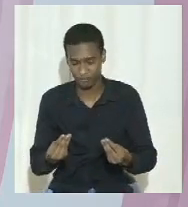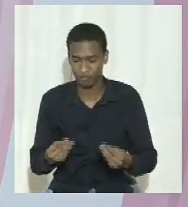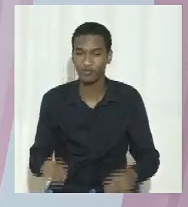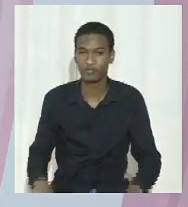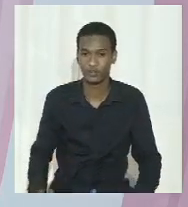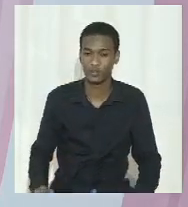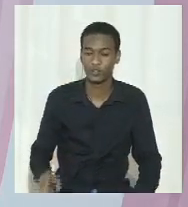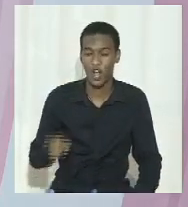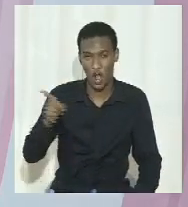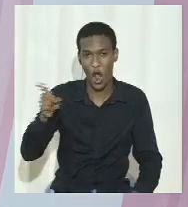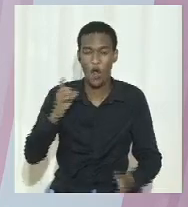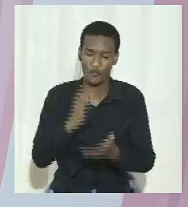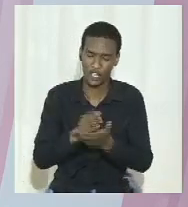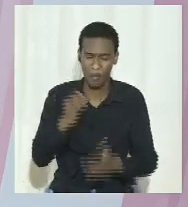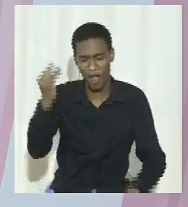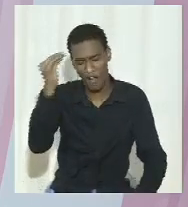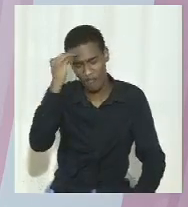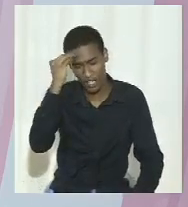anivon'ireny